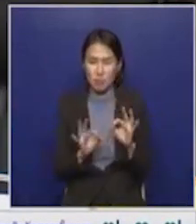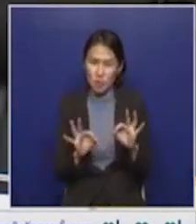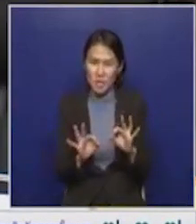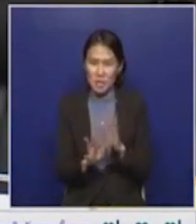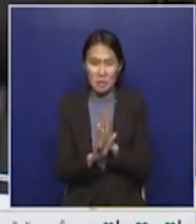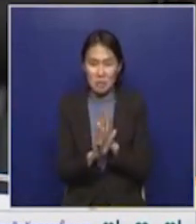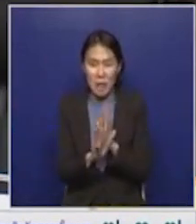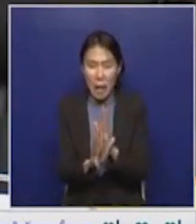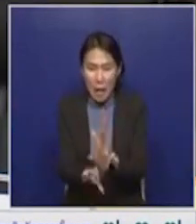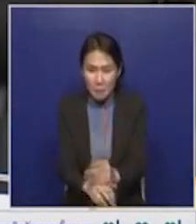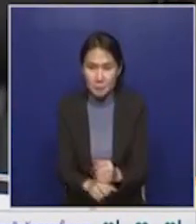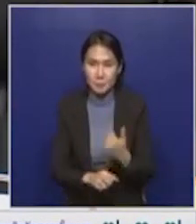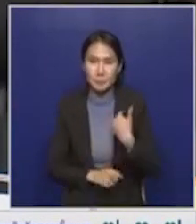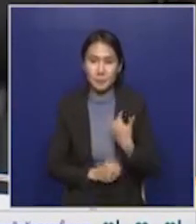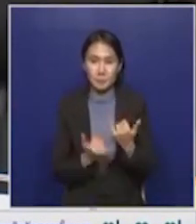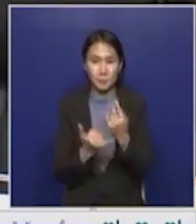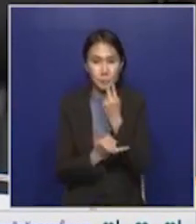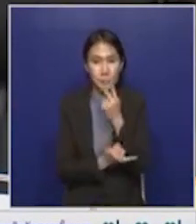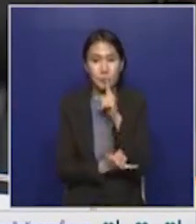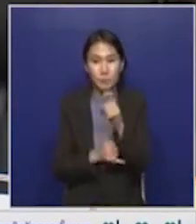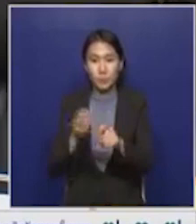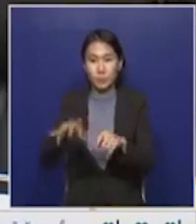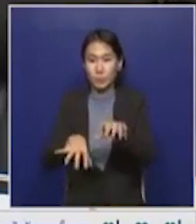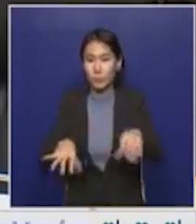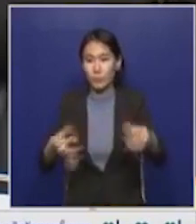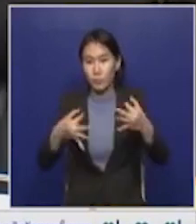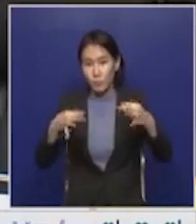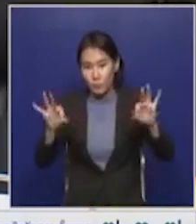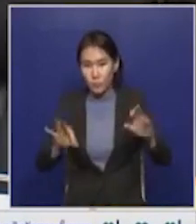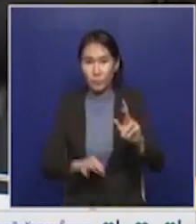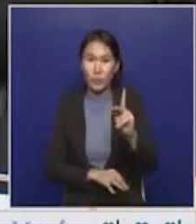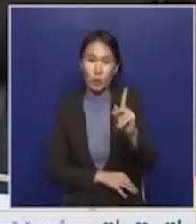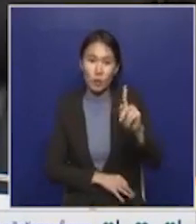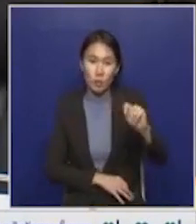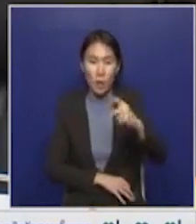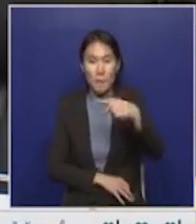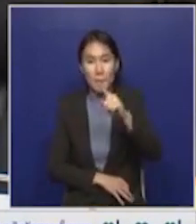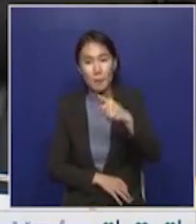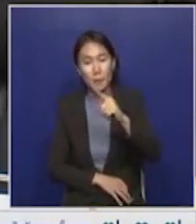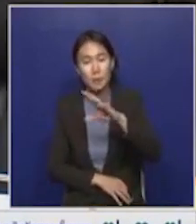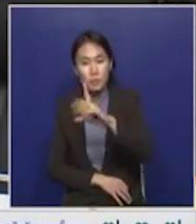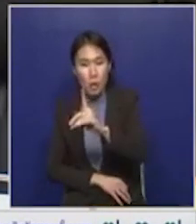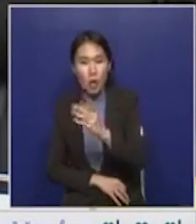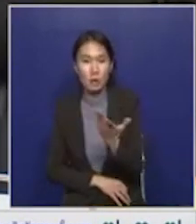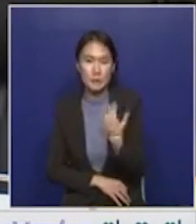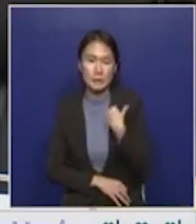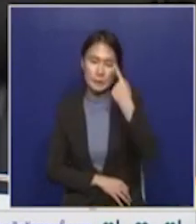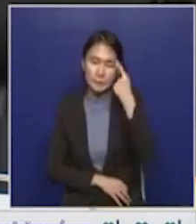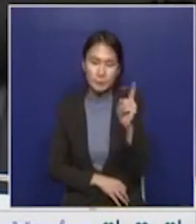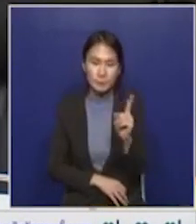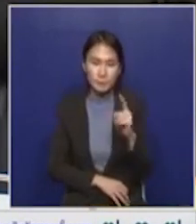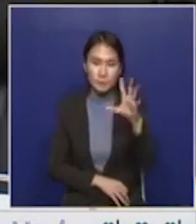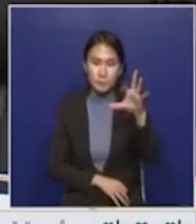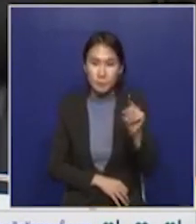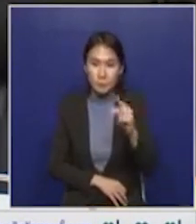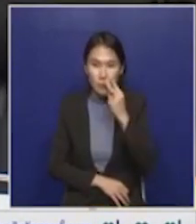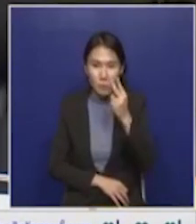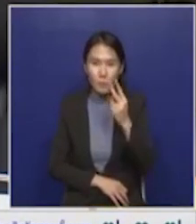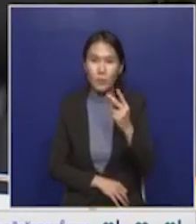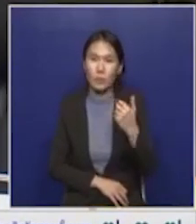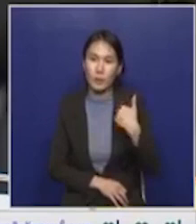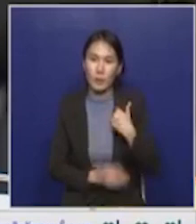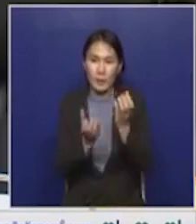ก็ถามไปต่อคือว่าองค์กรอิสระสายแล้วมนูญกกตปปชและก็เกิดมาจากกระบวนการ